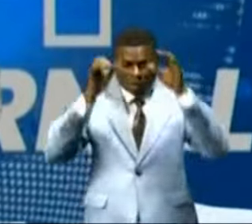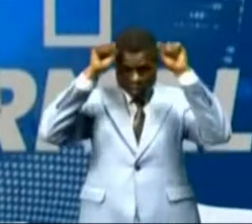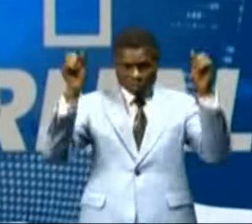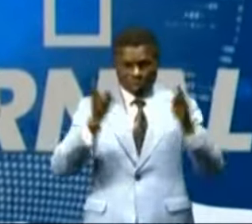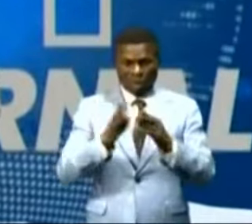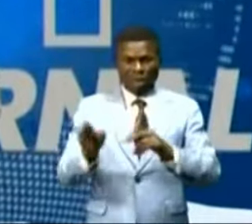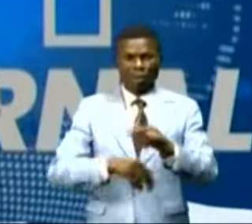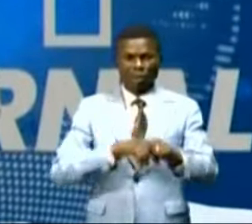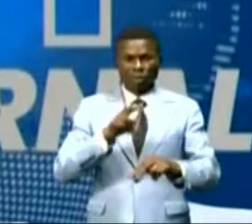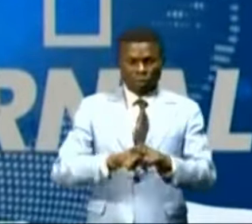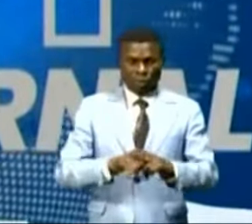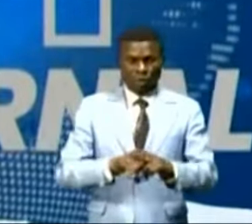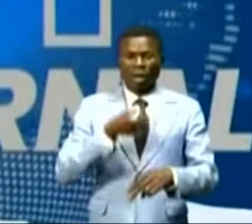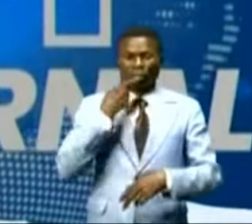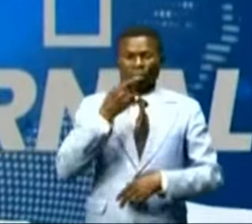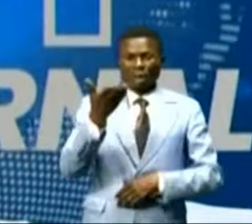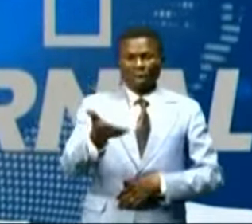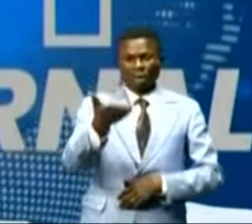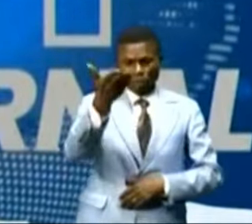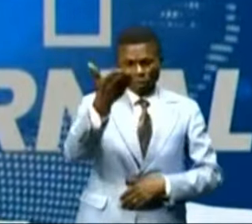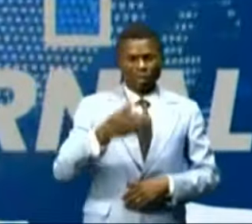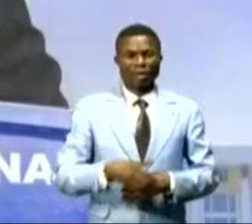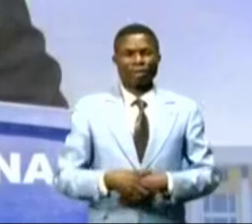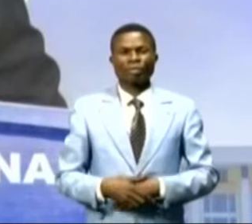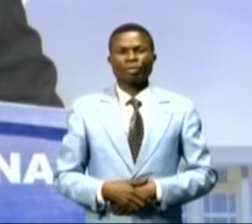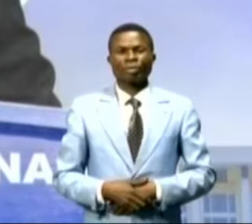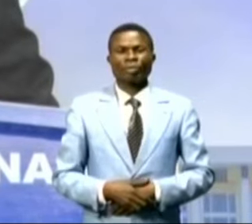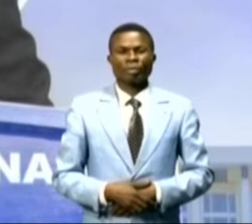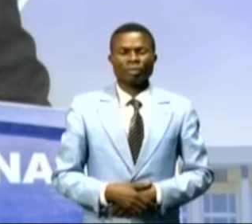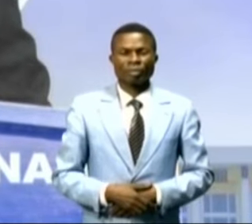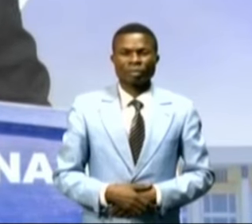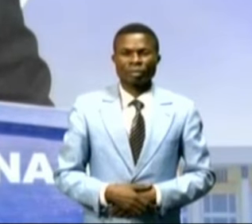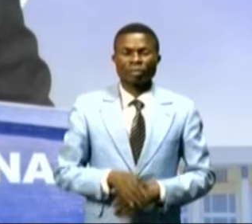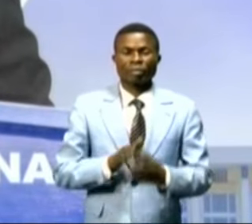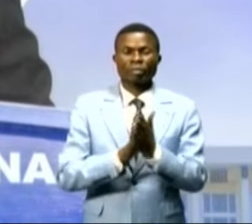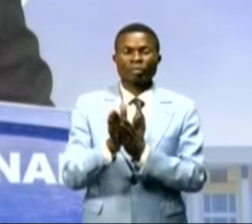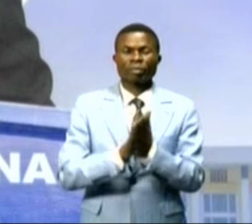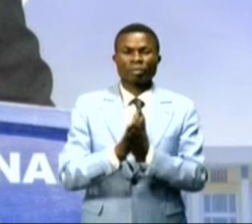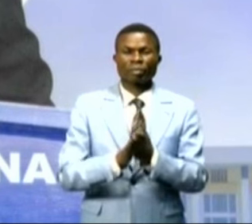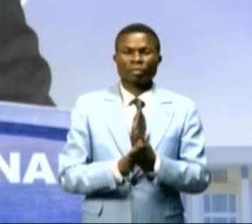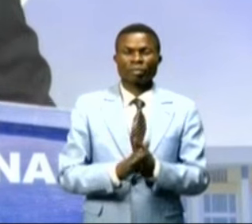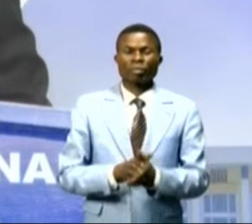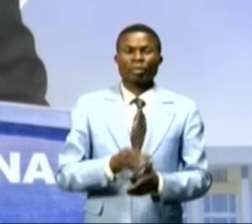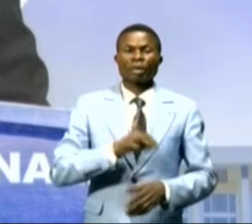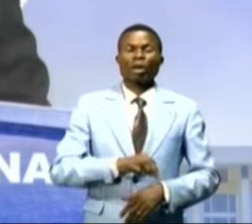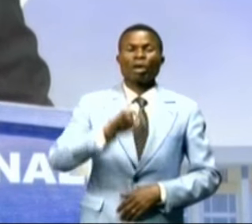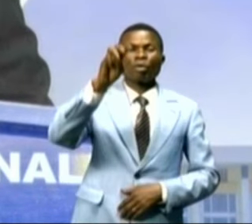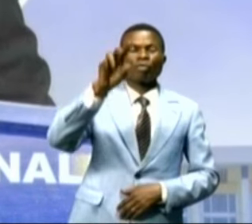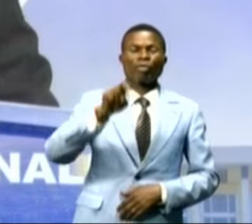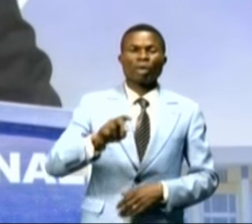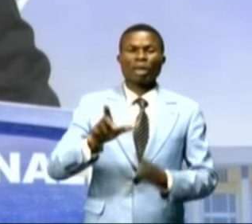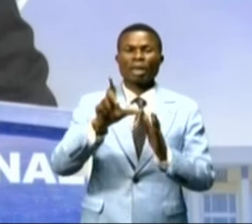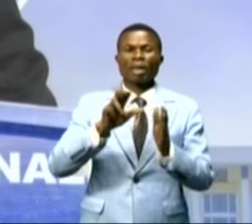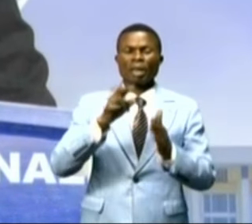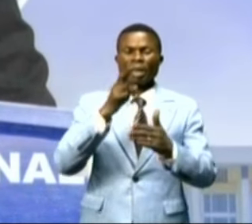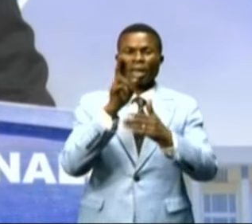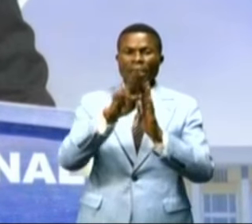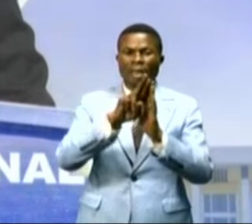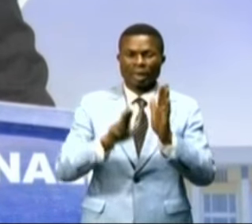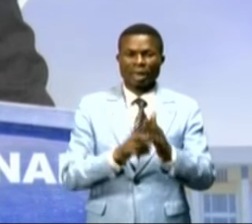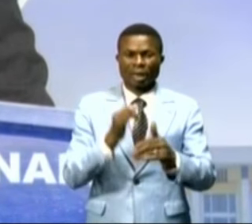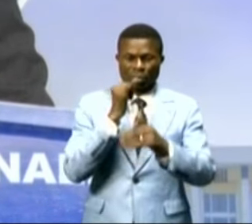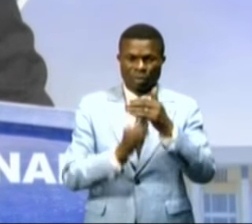l'Assemblée nationale est au micro de Annie Balaka. En ce qui concerne l'ordre de mission, le règlement intérieur m'a dévolu